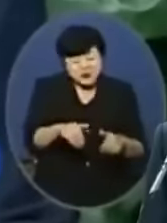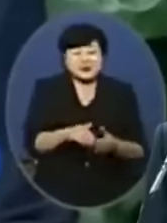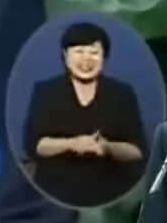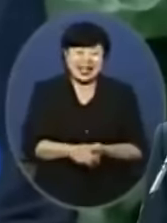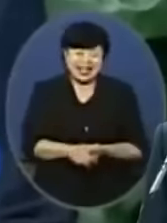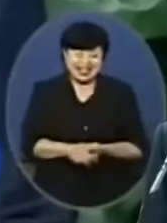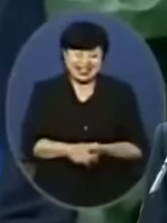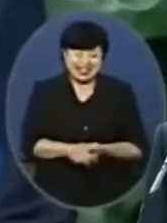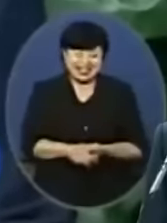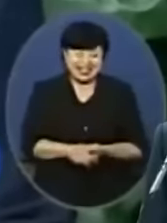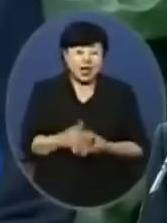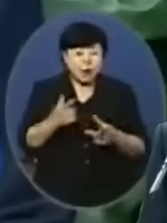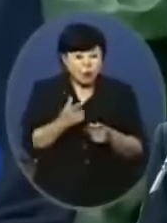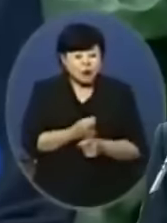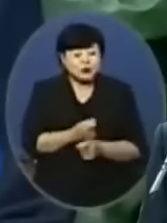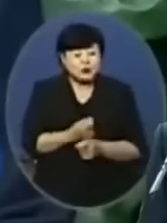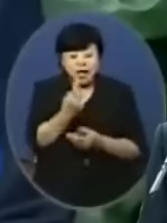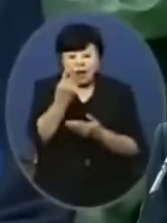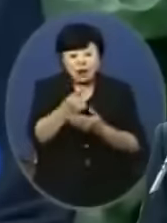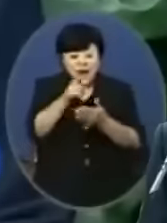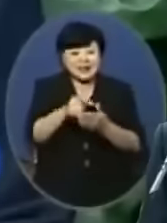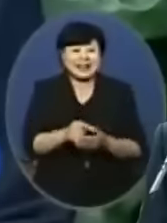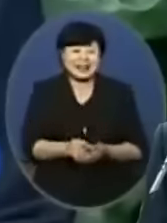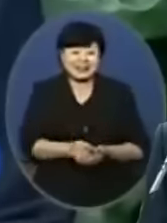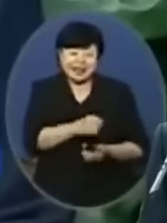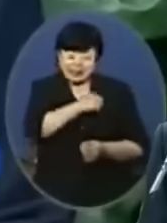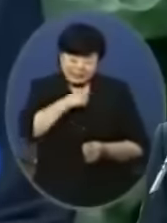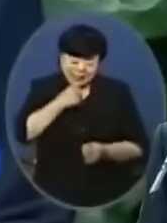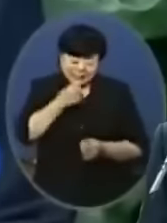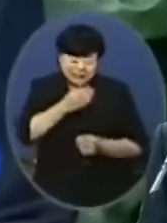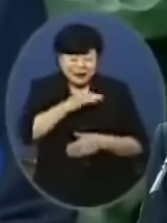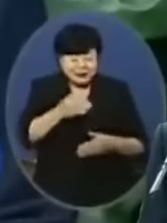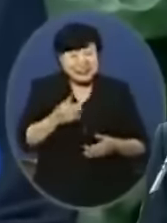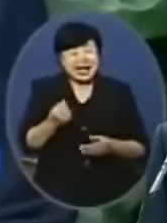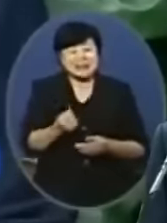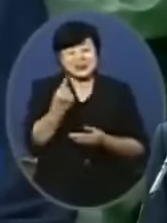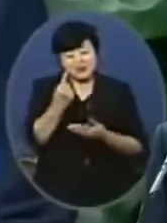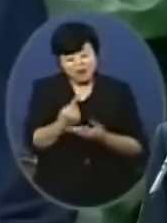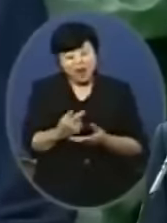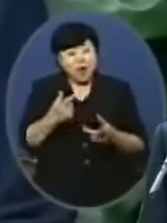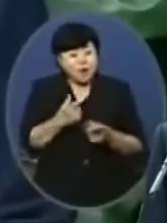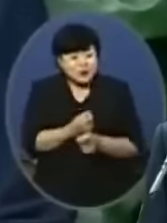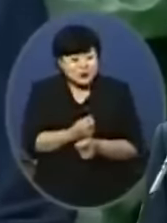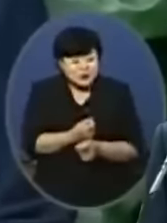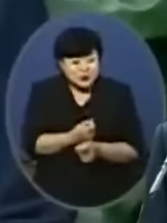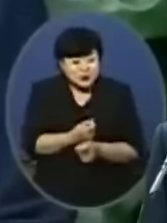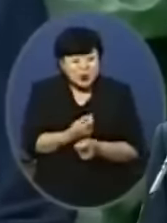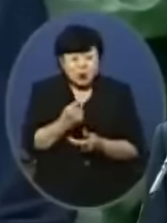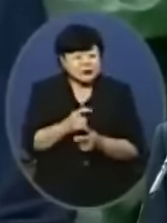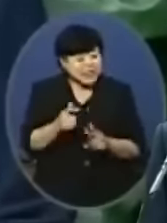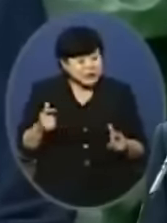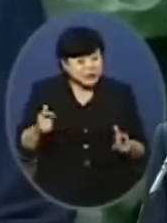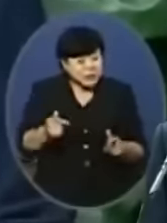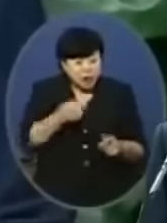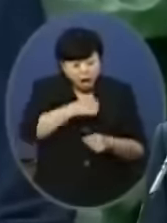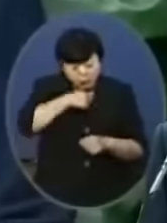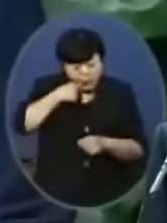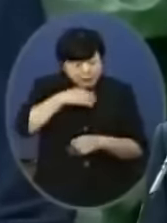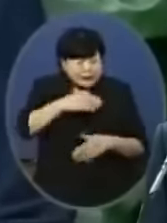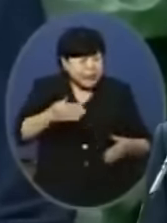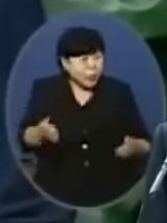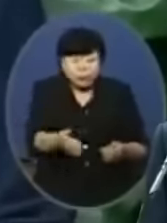것입니다. 원수가 오면 반사도 밥상도 차려오니와 원수가 안 오는 데는 밥상도